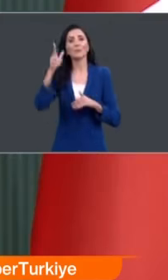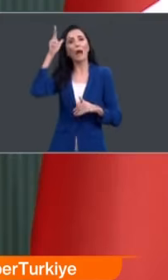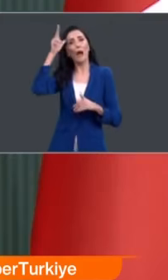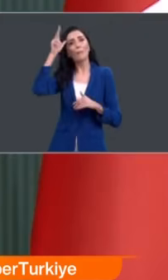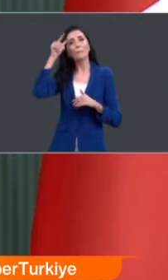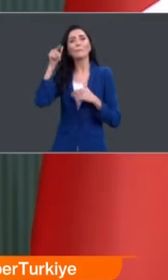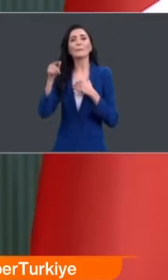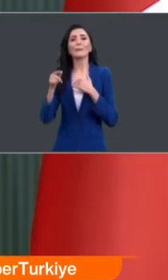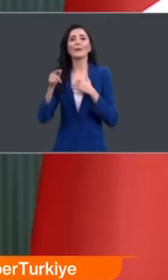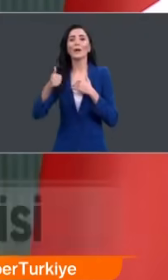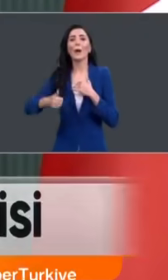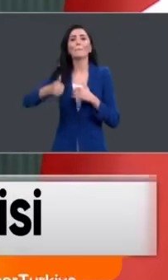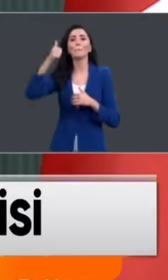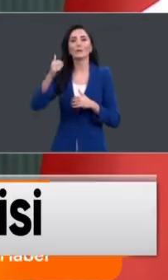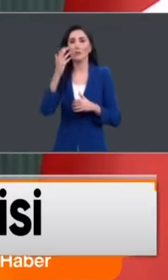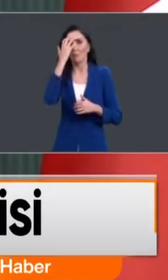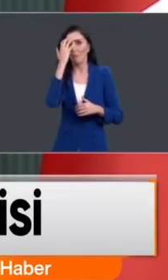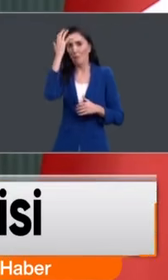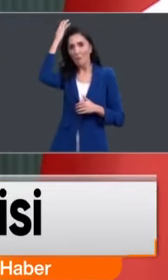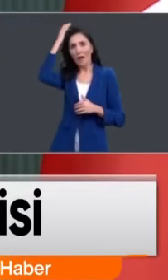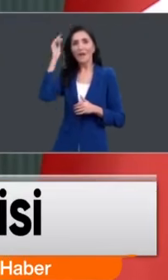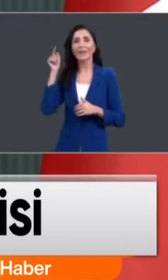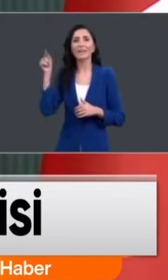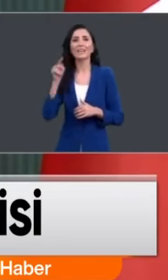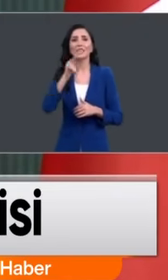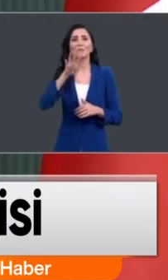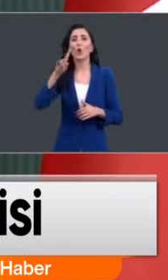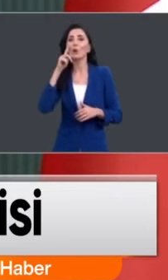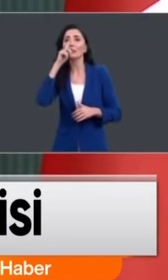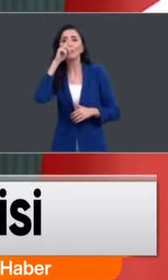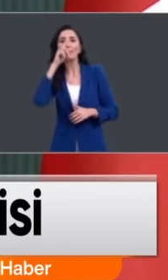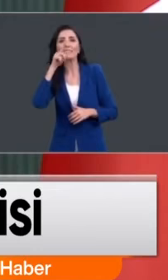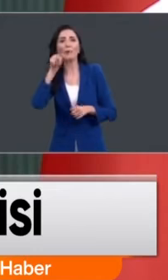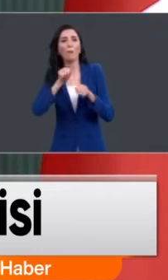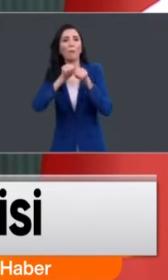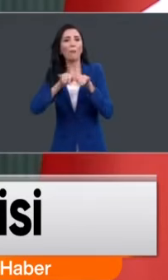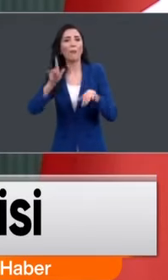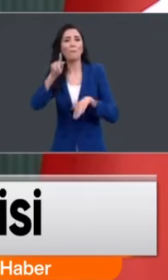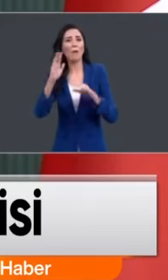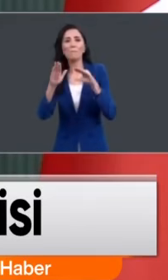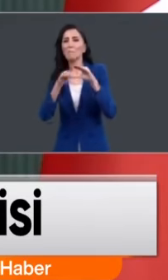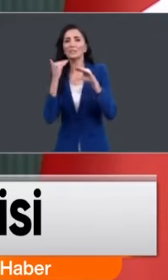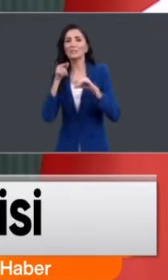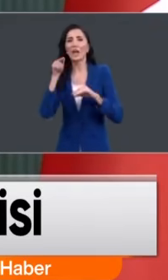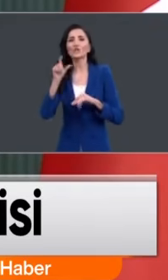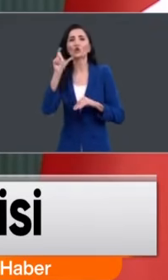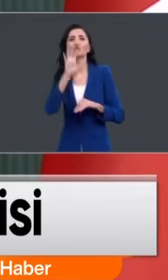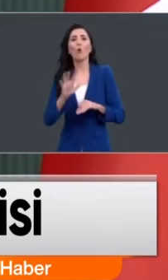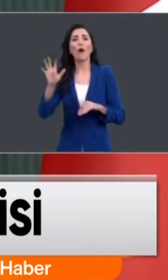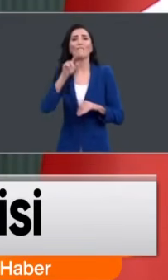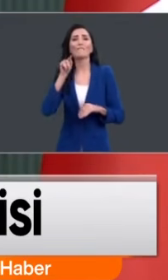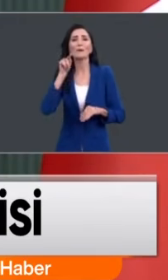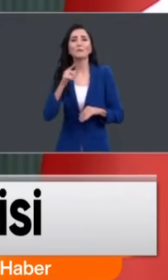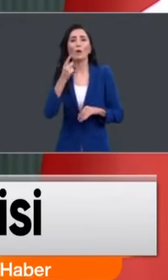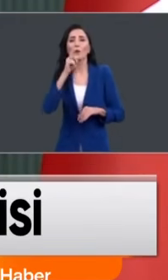Amerika Birleşik Devletleri Başkanı Biden 24 Nisan günü yayınladığı bir mesajda coğrafyamızda